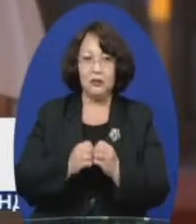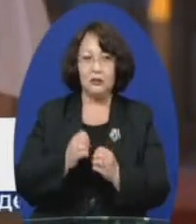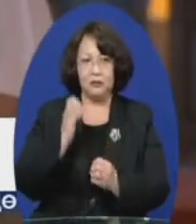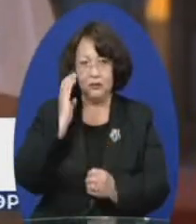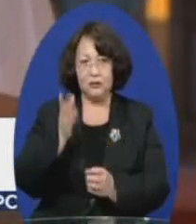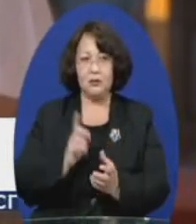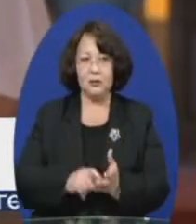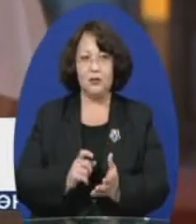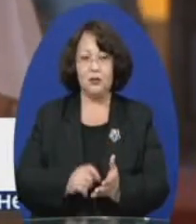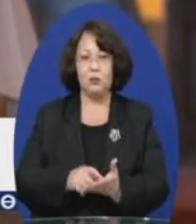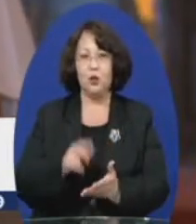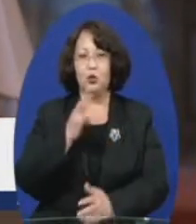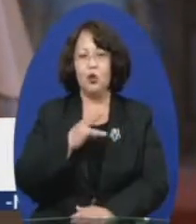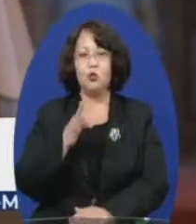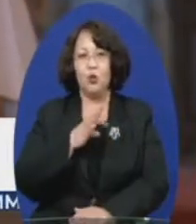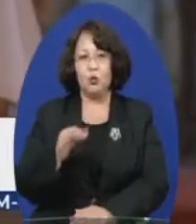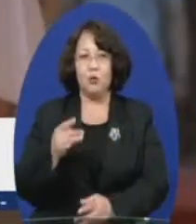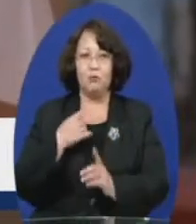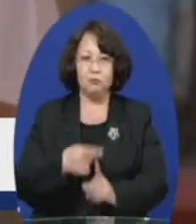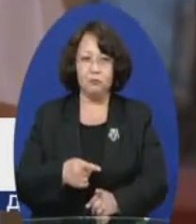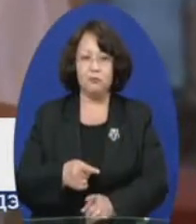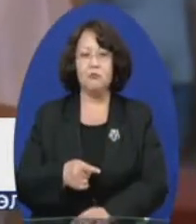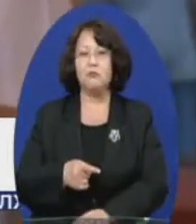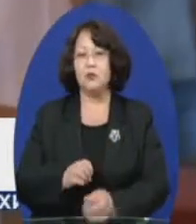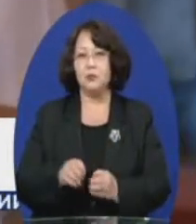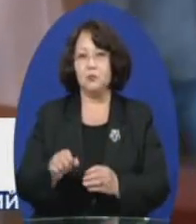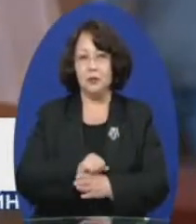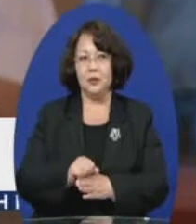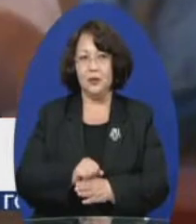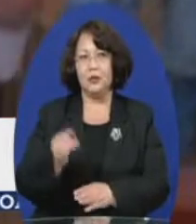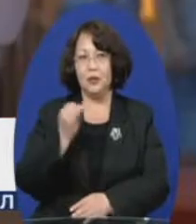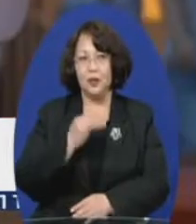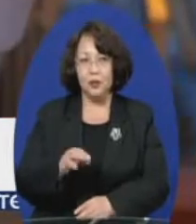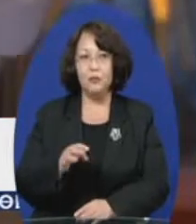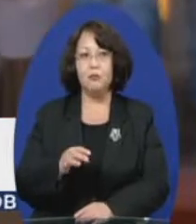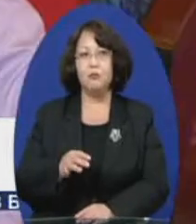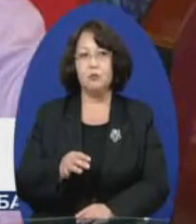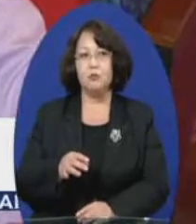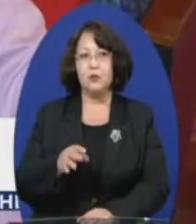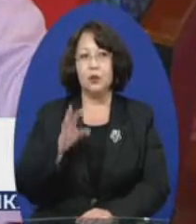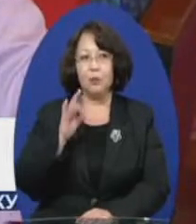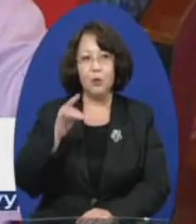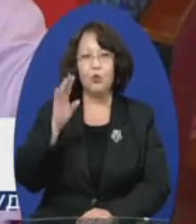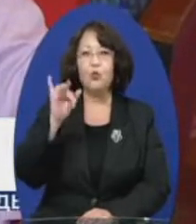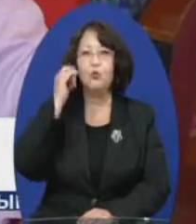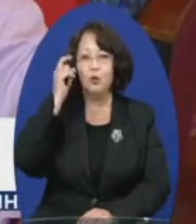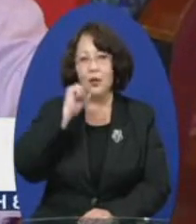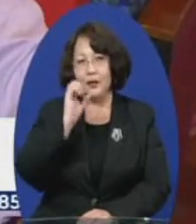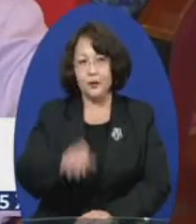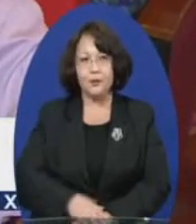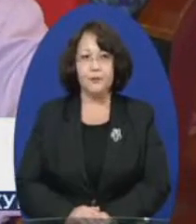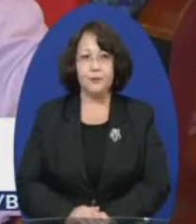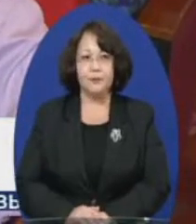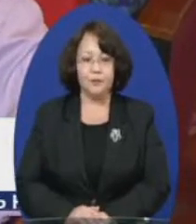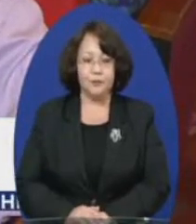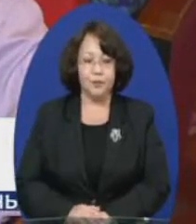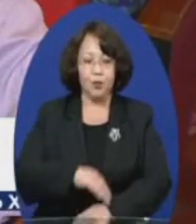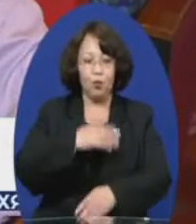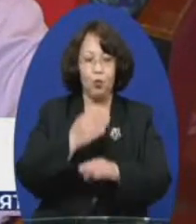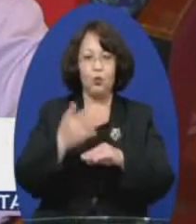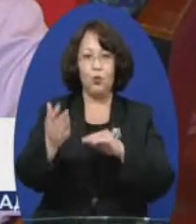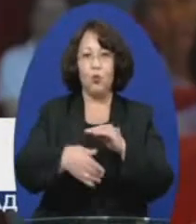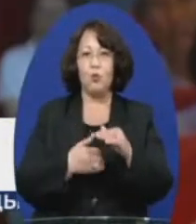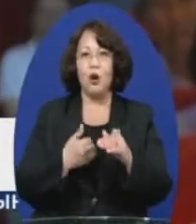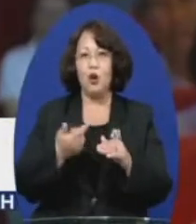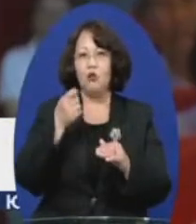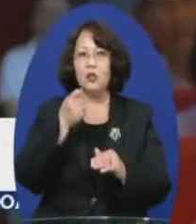Сэрфийн гарах. Ноос онгорын сүтэндийн бэлтэх. Ийм нөхцөлтэй юм ямар бодсон автай байна. Бас энэ овгийн хайлтэр